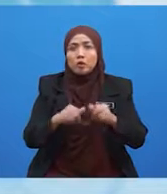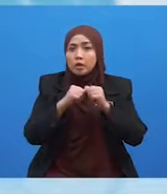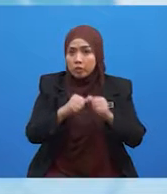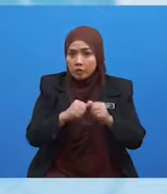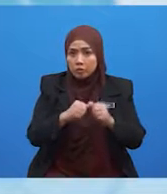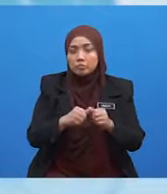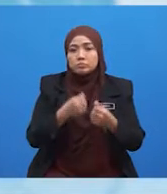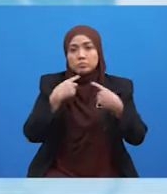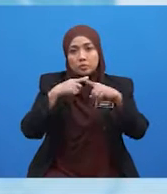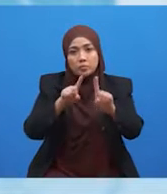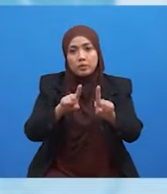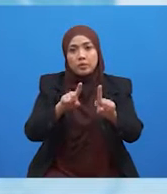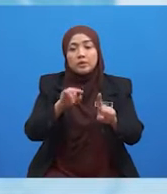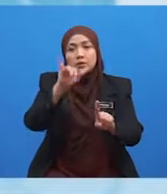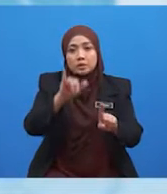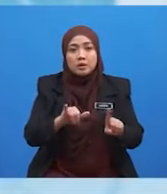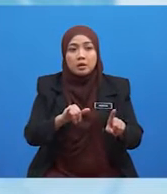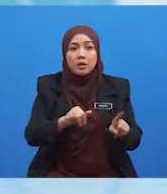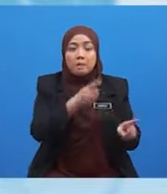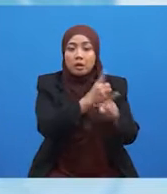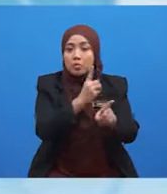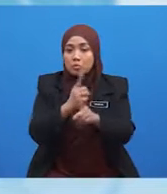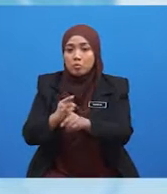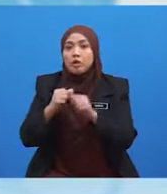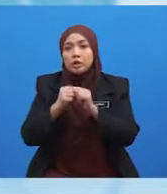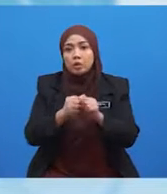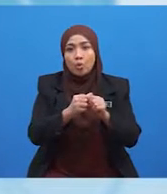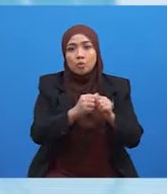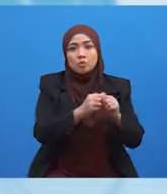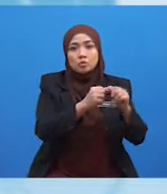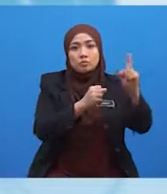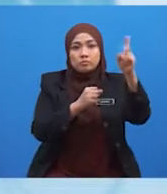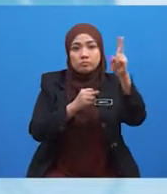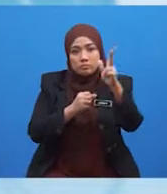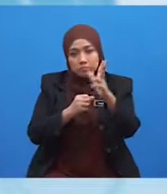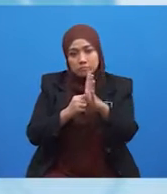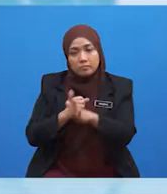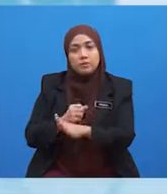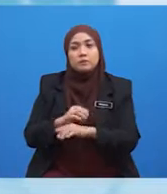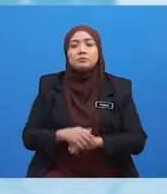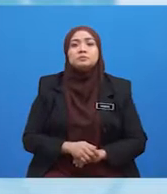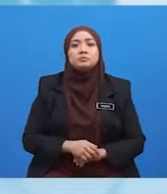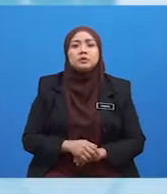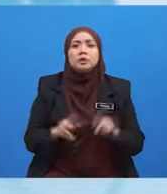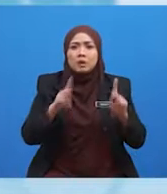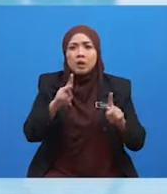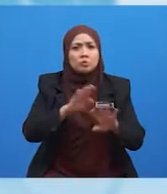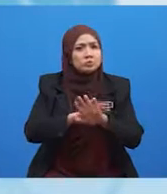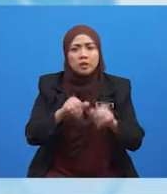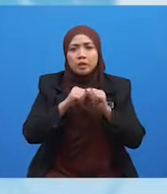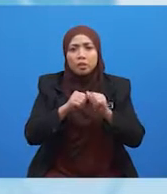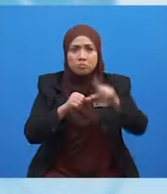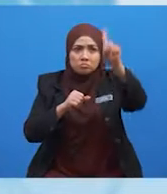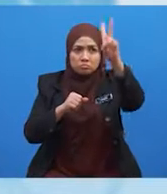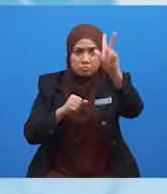menulis jawaban mengikuti urutan yang betul kegagalan Praja memberikan jawaban yang tidak mengikuti urutan